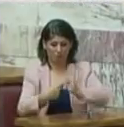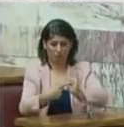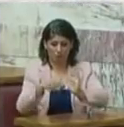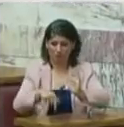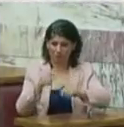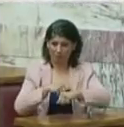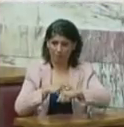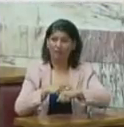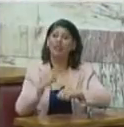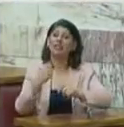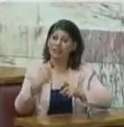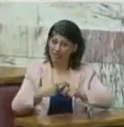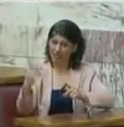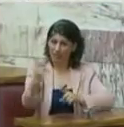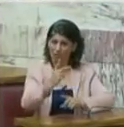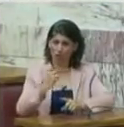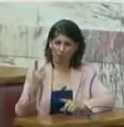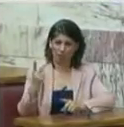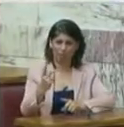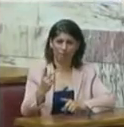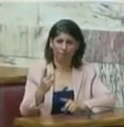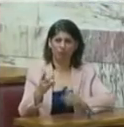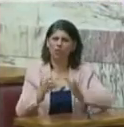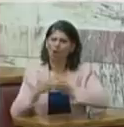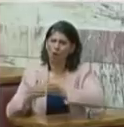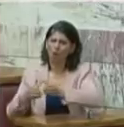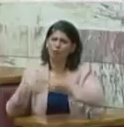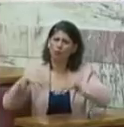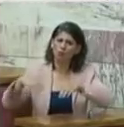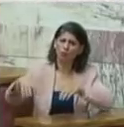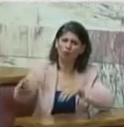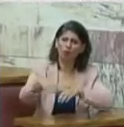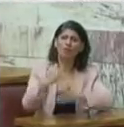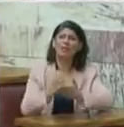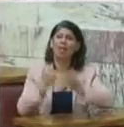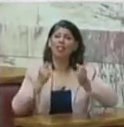και στην ελληνική κοινωνία, στα κόμματα, στους φορείς, αλλά και στους θεσμούς,